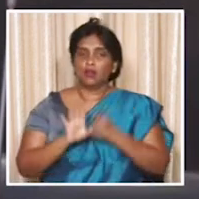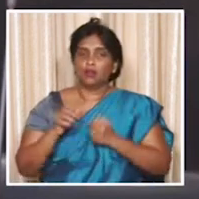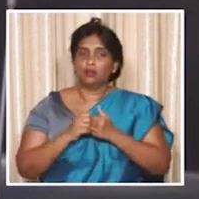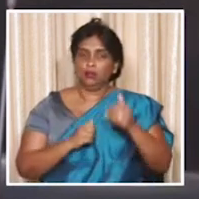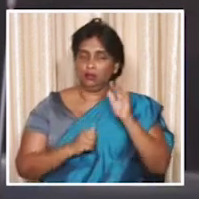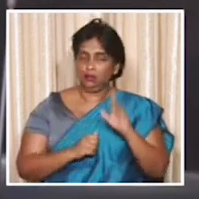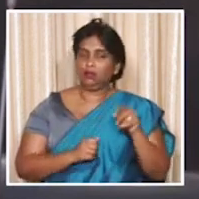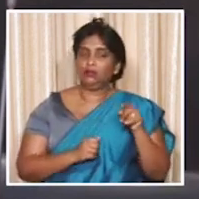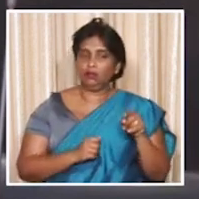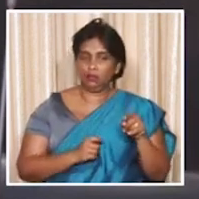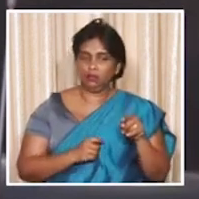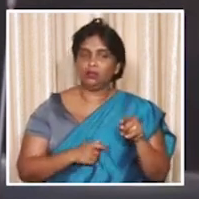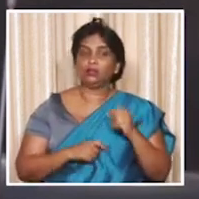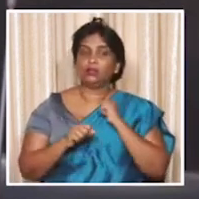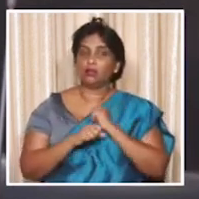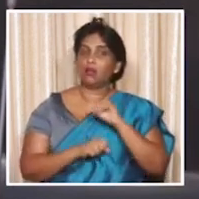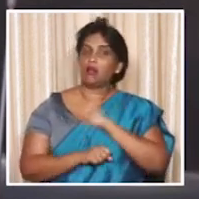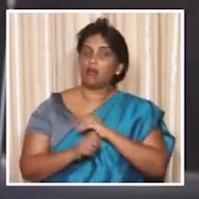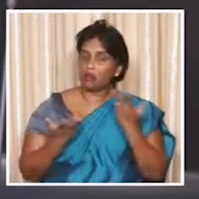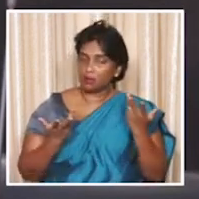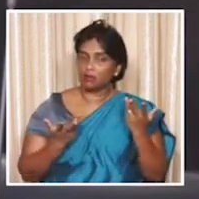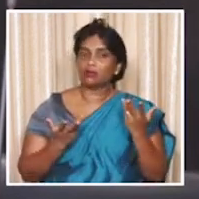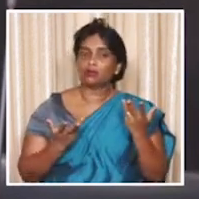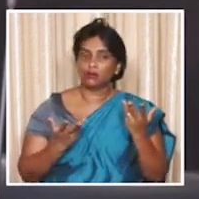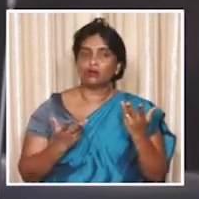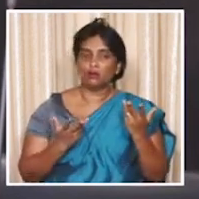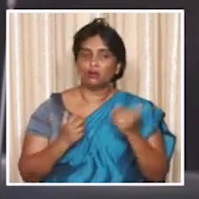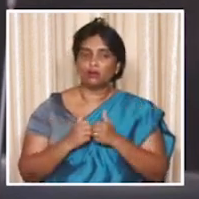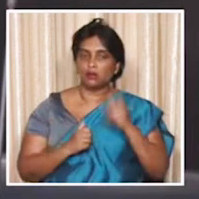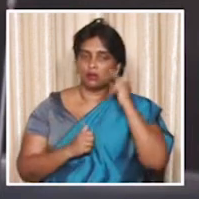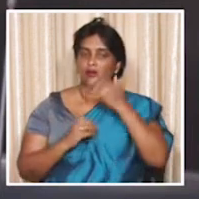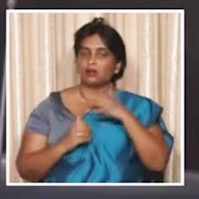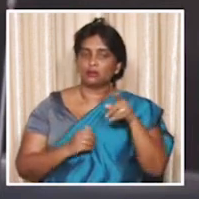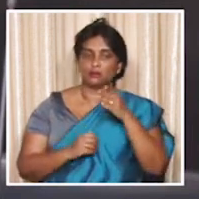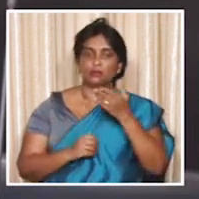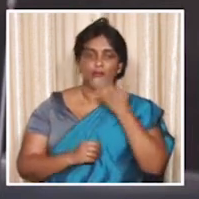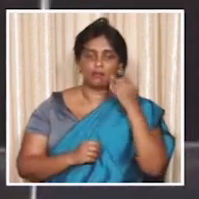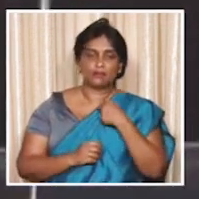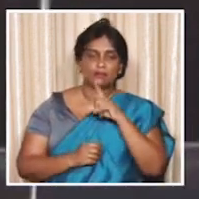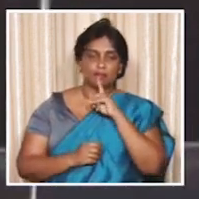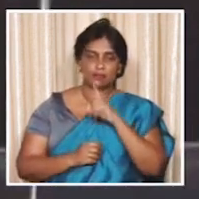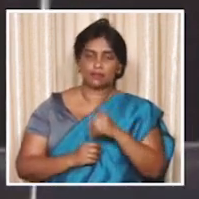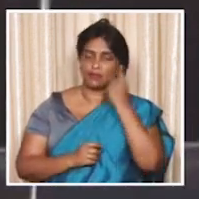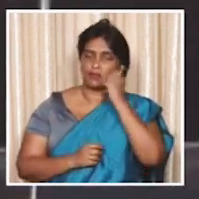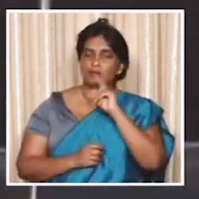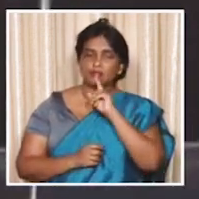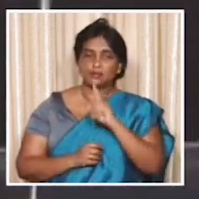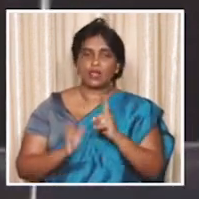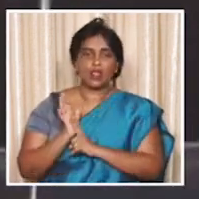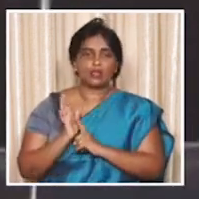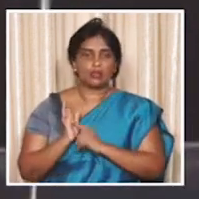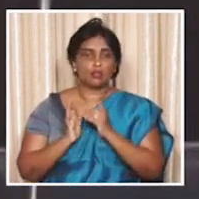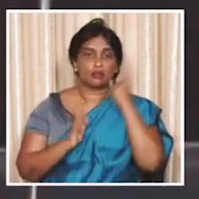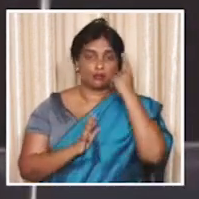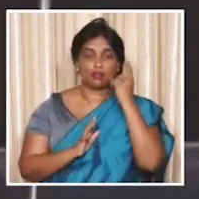වර්ෂයේදී කරනවා. හොඳයි. ඩිපෝ වලත් ලාභ ලබන්න ඇති ඩිපෝ වල. නෑ ඔබතුමාට ඔබතුමාට කරන්න පුළුවන් මේක. ඒකයි මම කියන්නේ මේ යෝජනා කරන්නේ ලසඳ අලවි වෙන